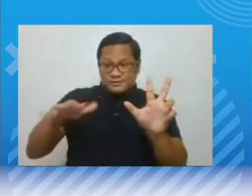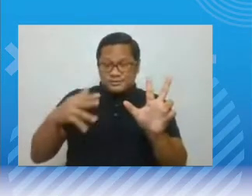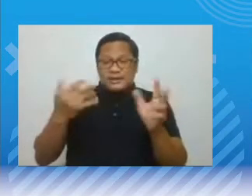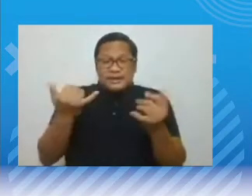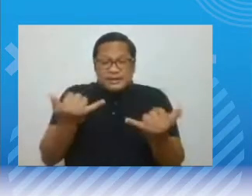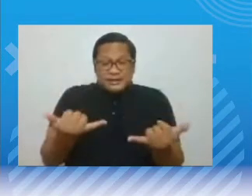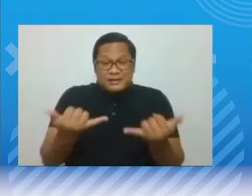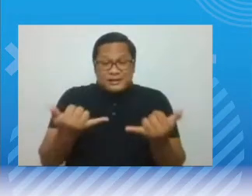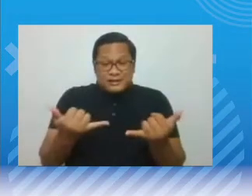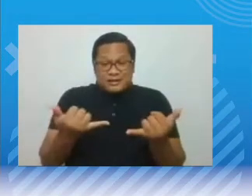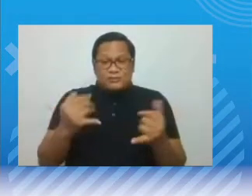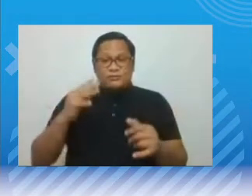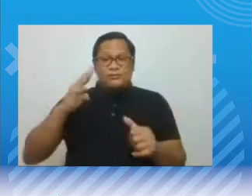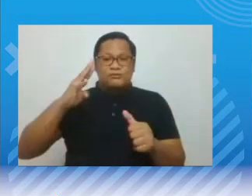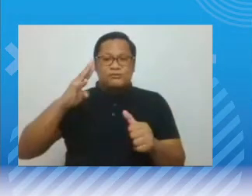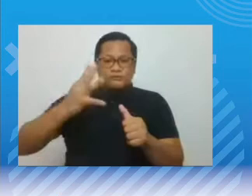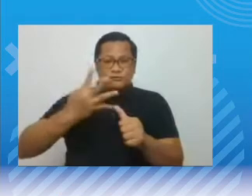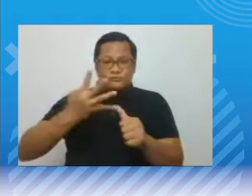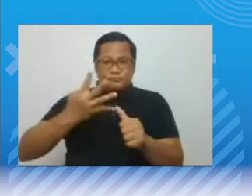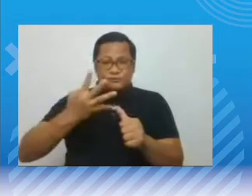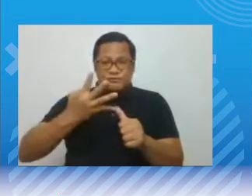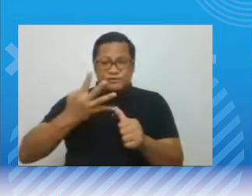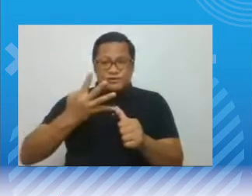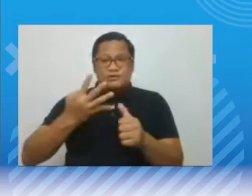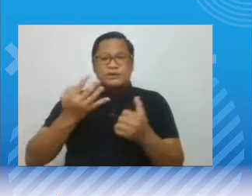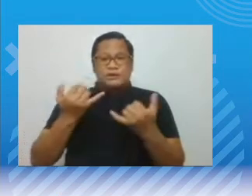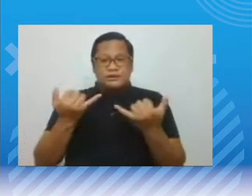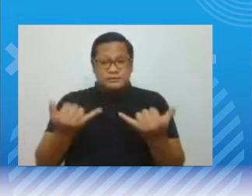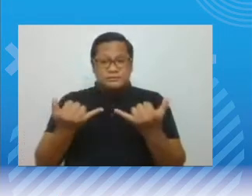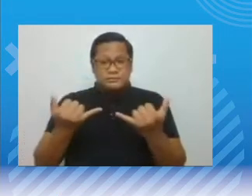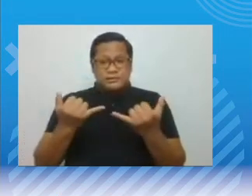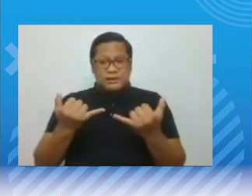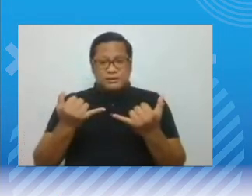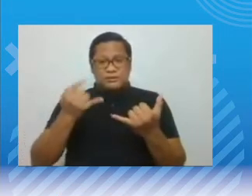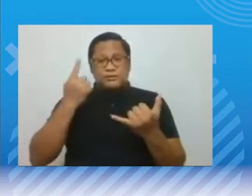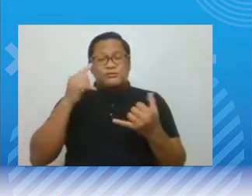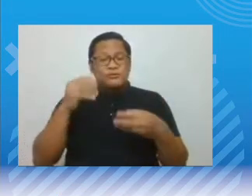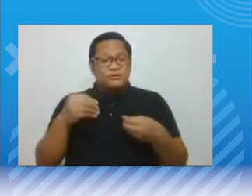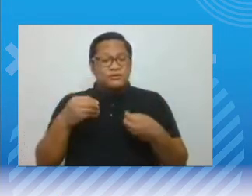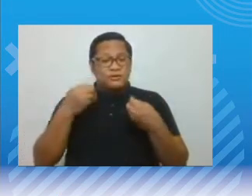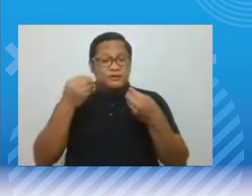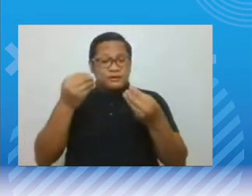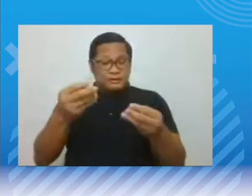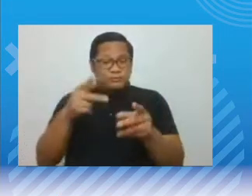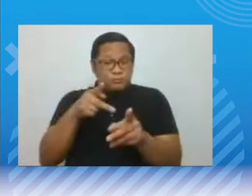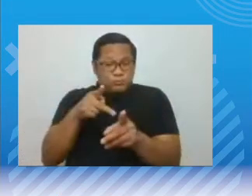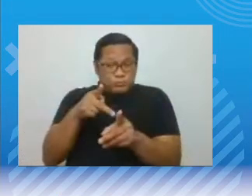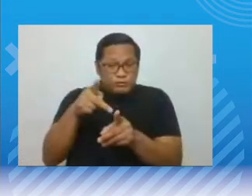at ngayong araw tunghayan po natin ang diskusyon tungkol sa pagbibigay ng professional and